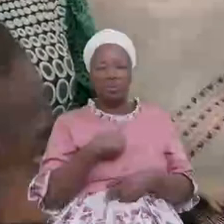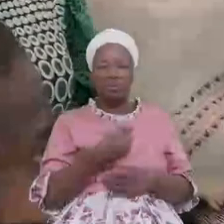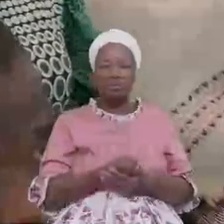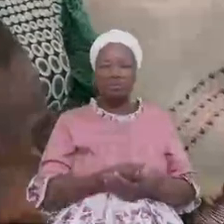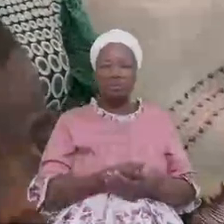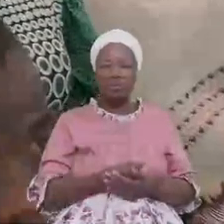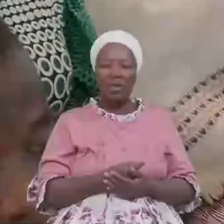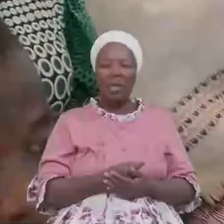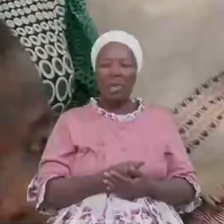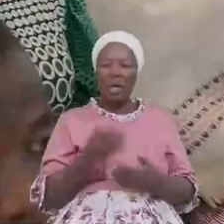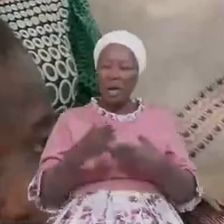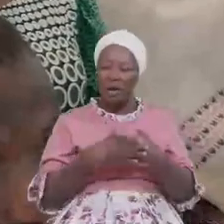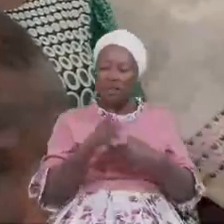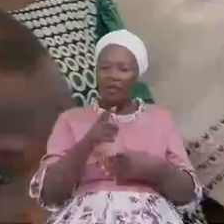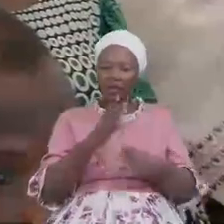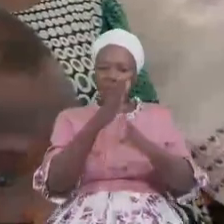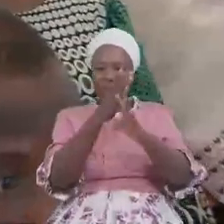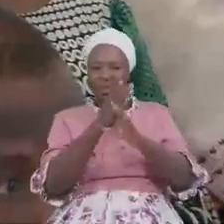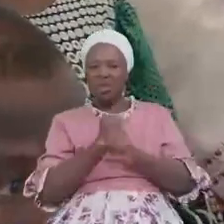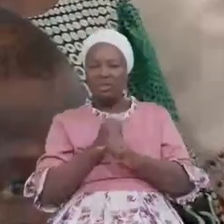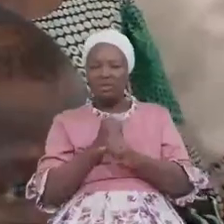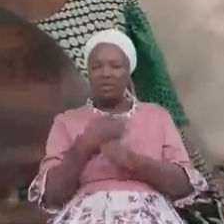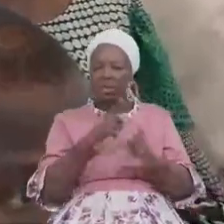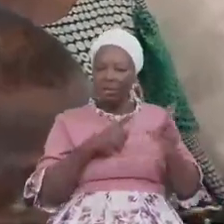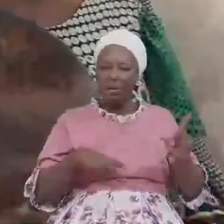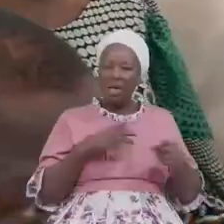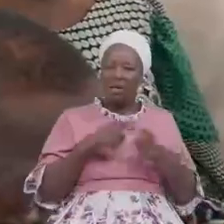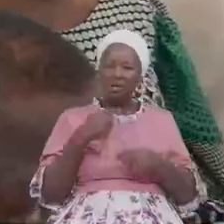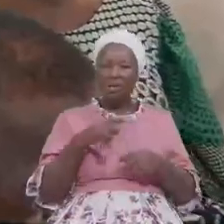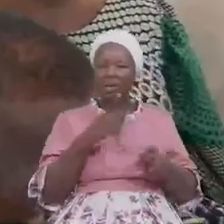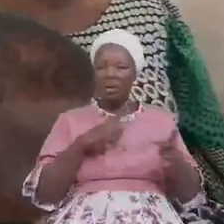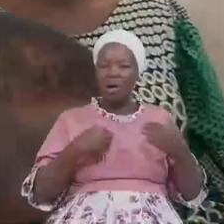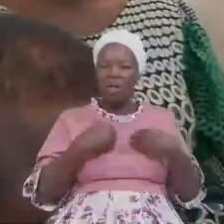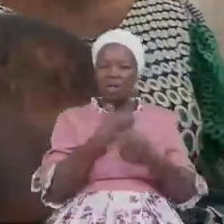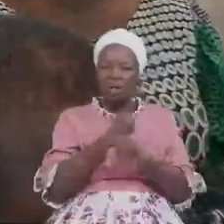après que tu dis que Dieu t'a touché, que Dieu t'a sauvé, dis-moi.